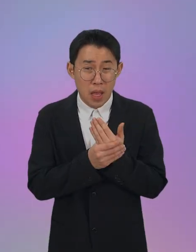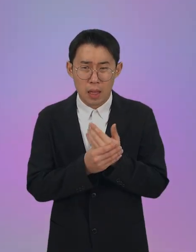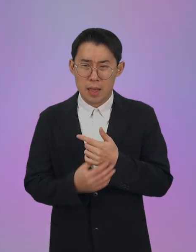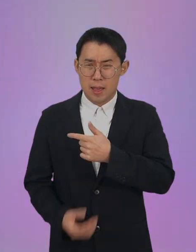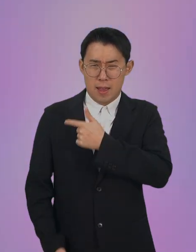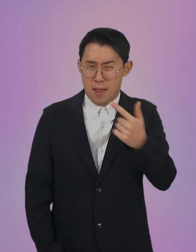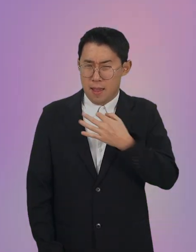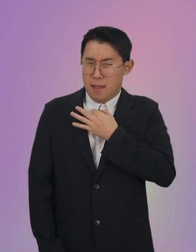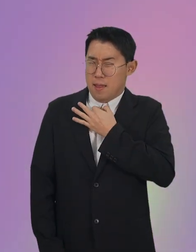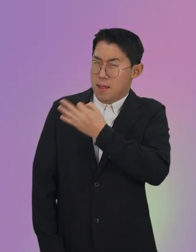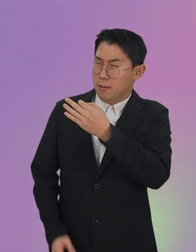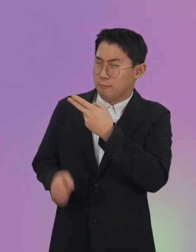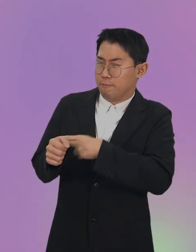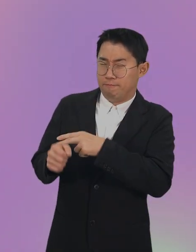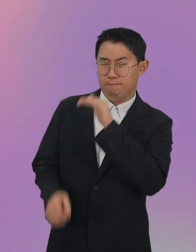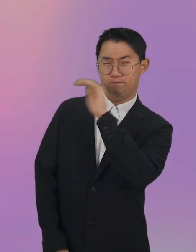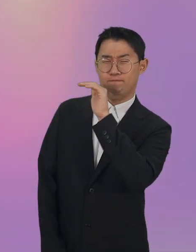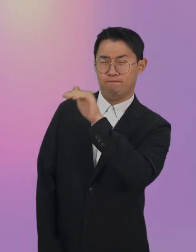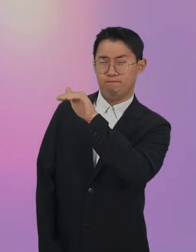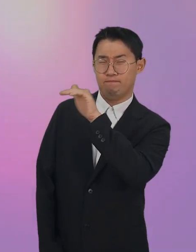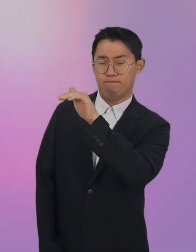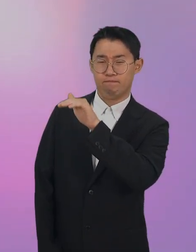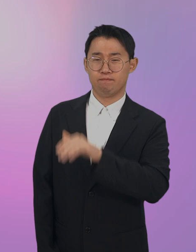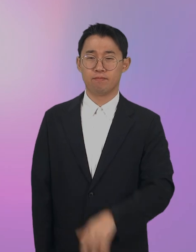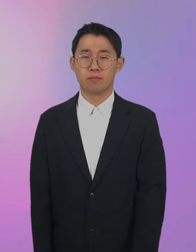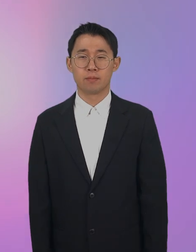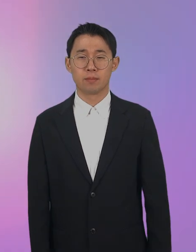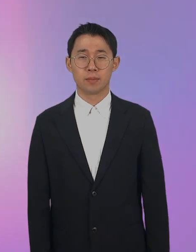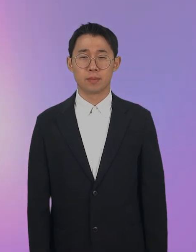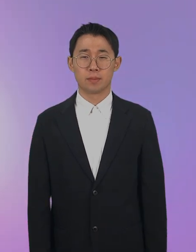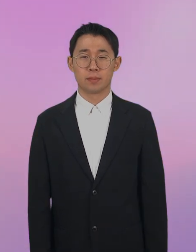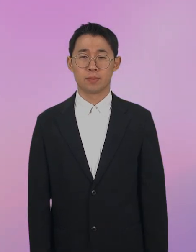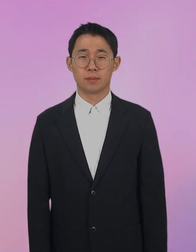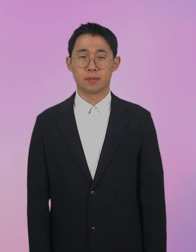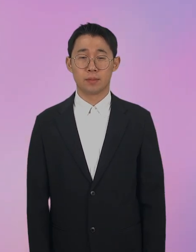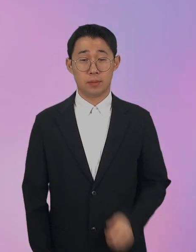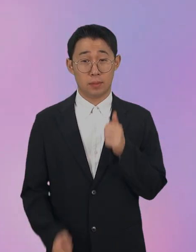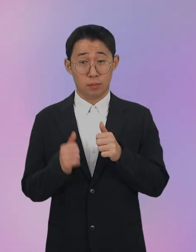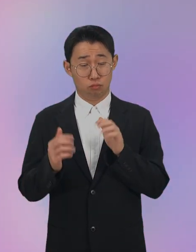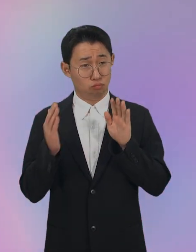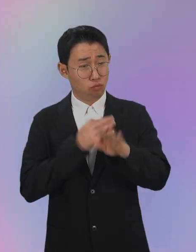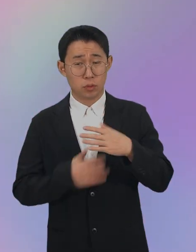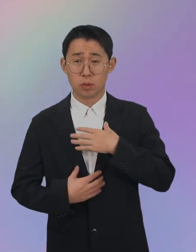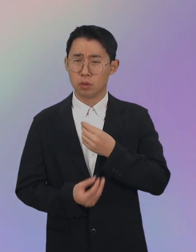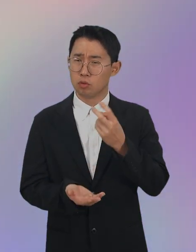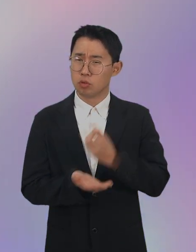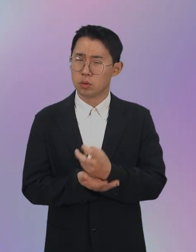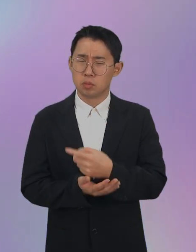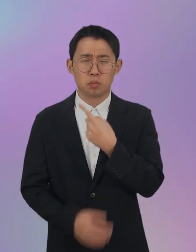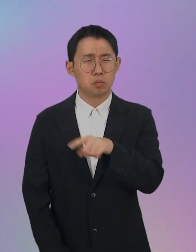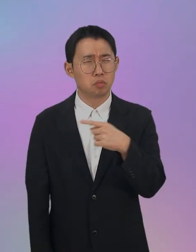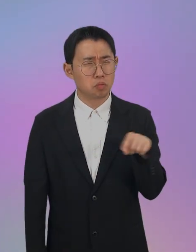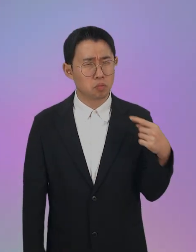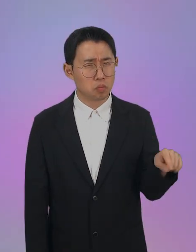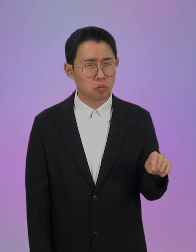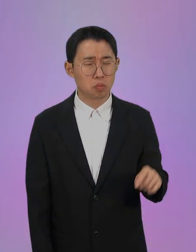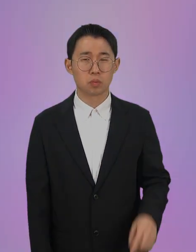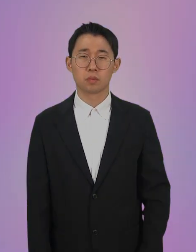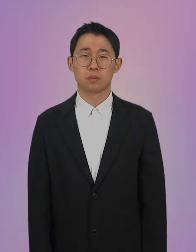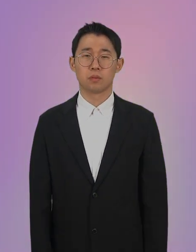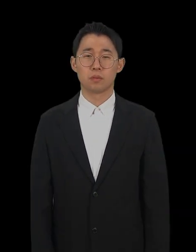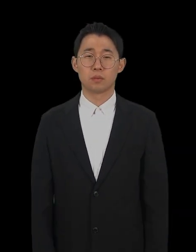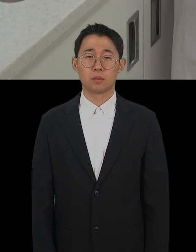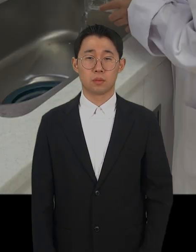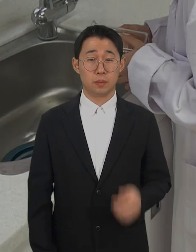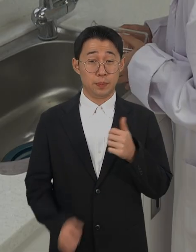사고가 발생하면 큰 소리로 선생님께 바로 알린다. 실험 후 안전 수칙에는 어떤 것이